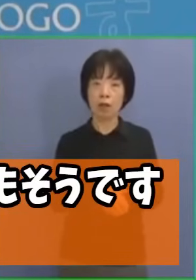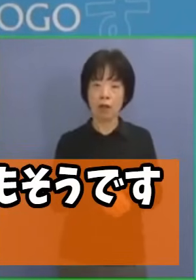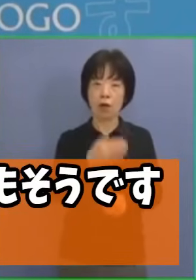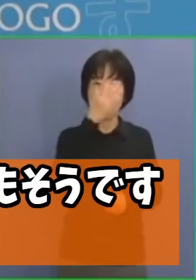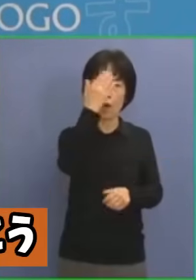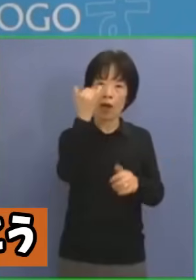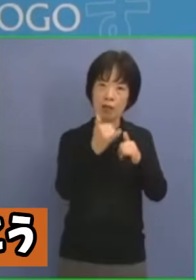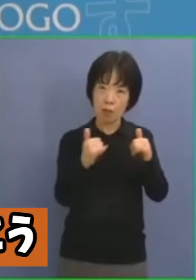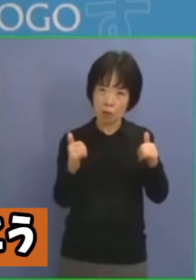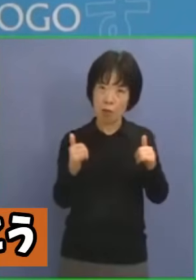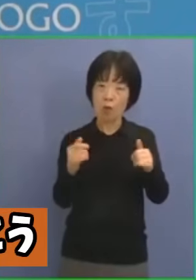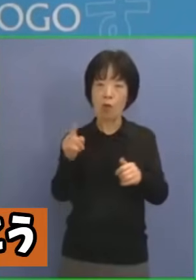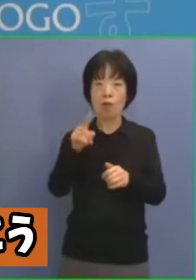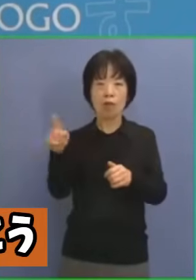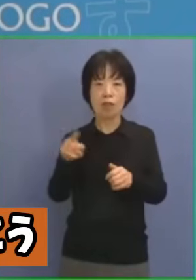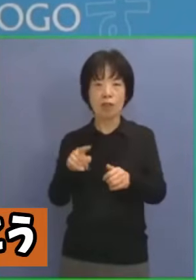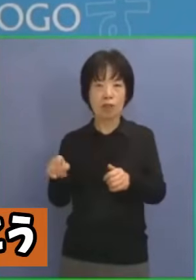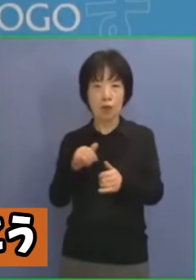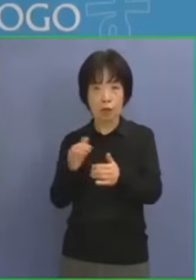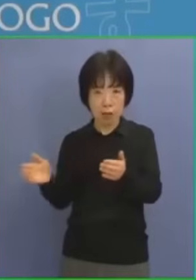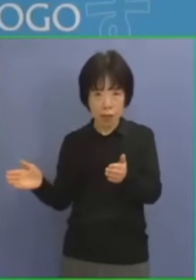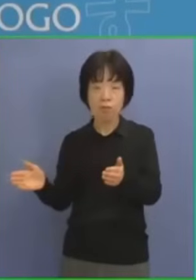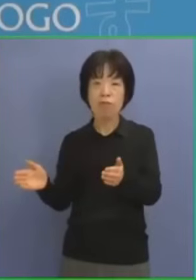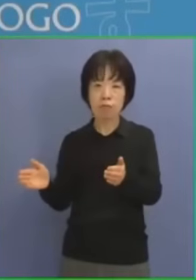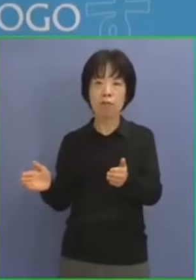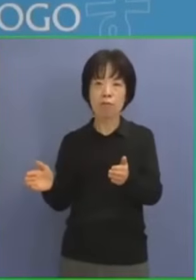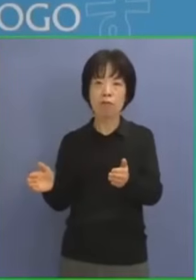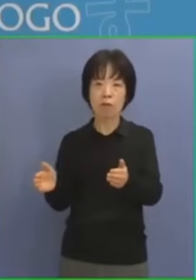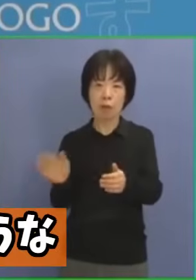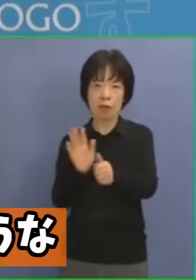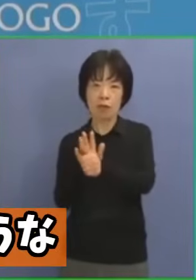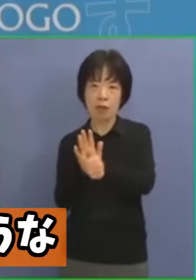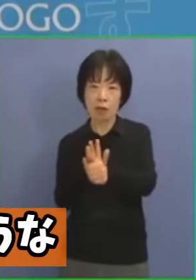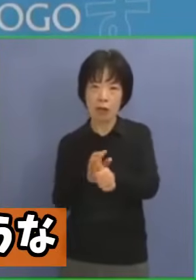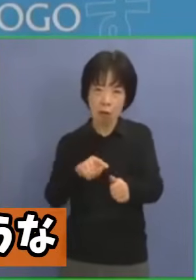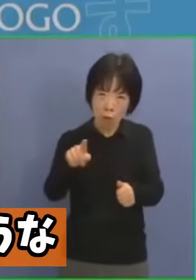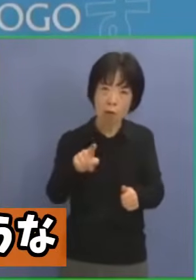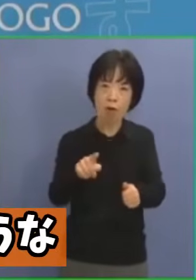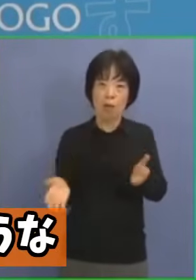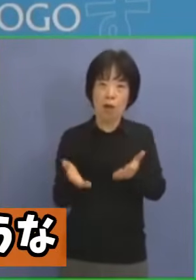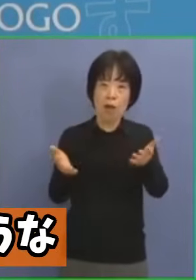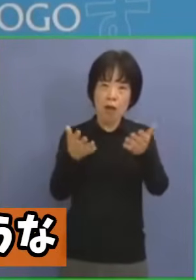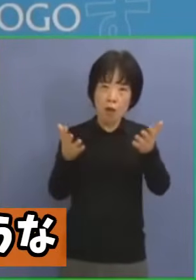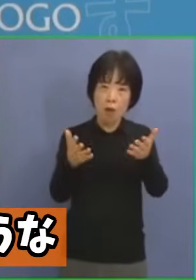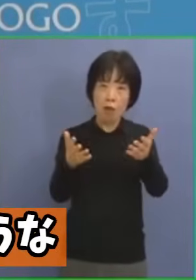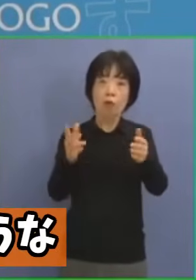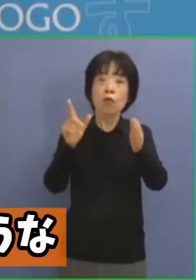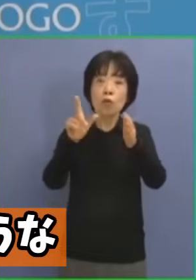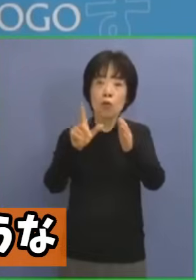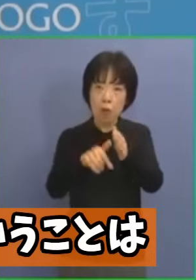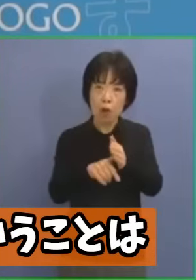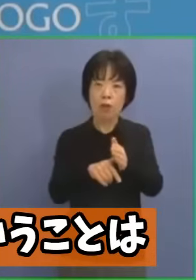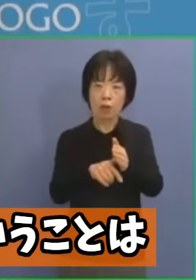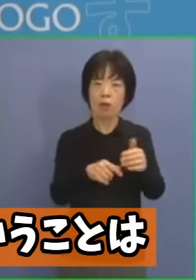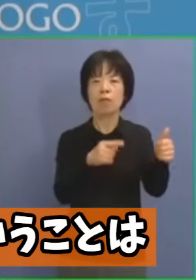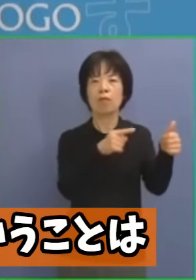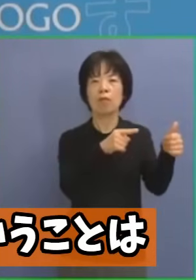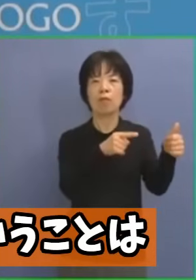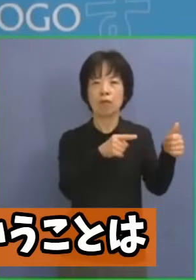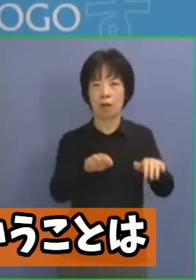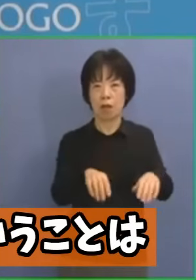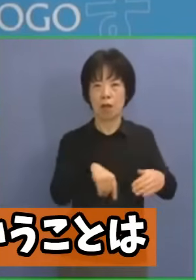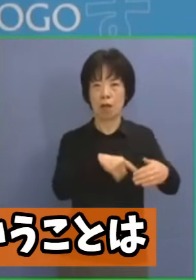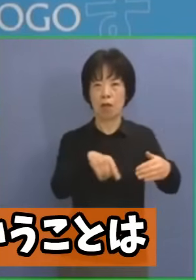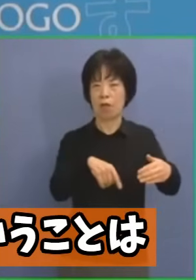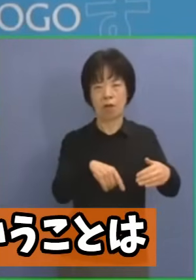ですけど、まあ、組織人事も含めてやっていこうっていう矢先にですね、こういった絶対許されないようなこう行為を